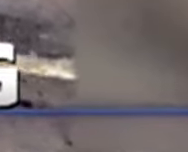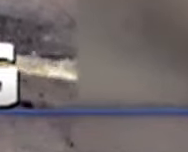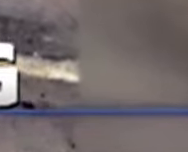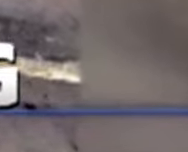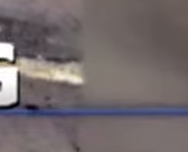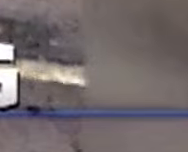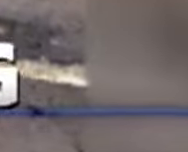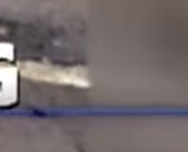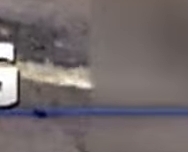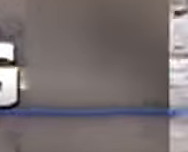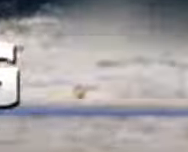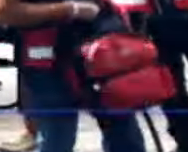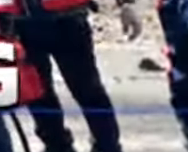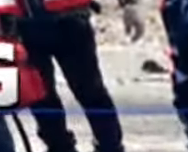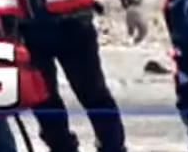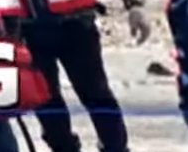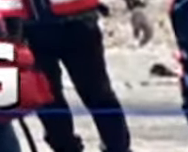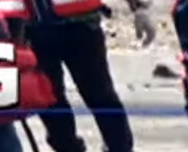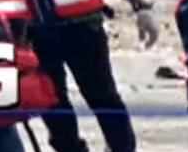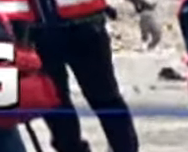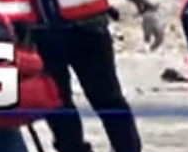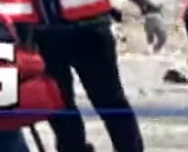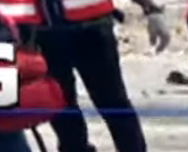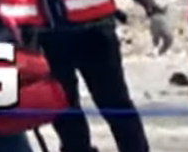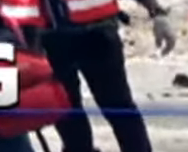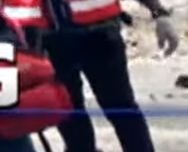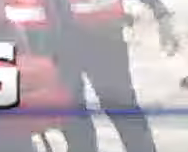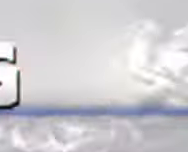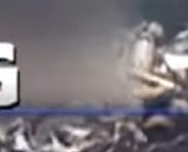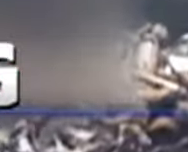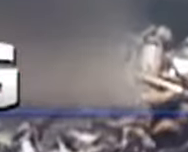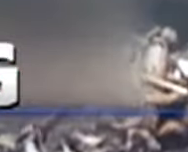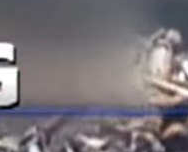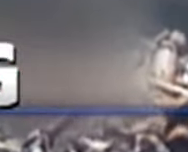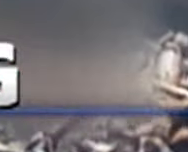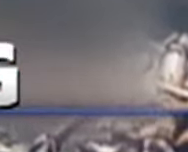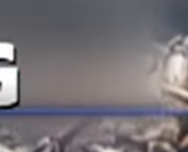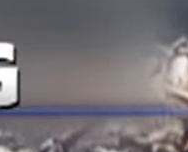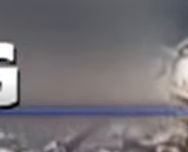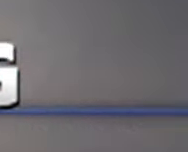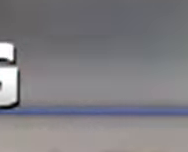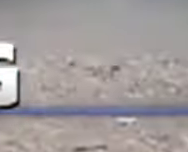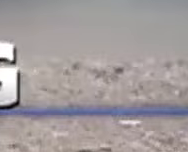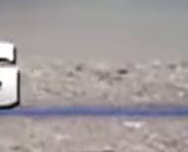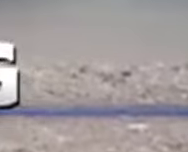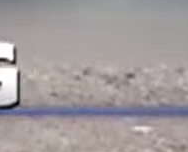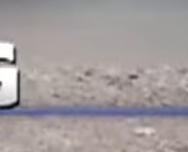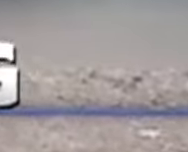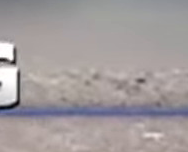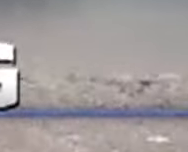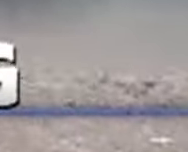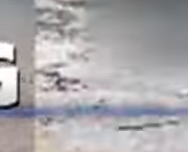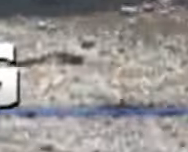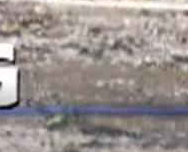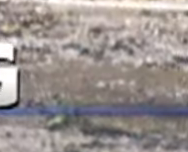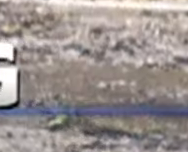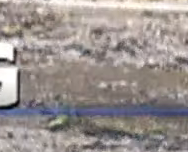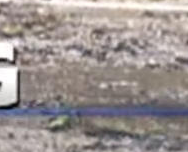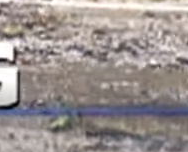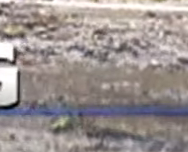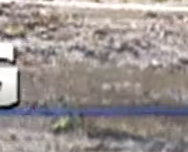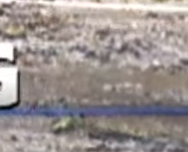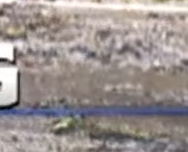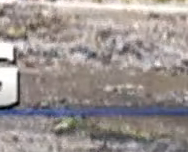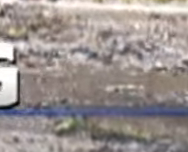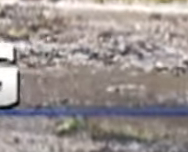van at truck nagsalpukan at biglang nagliab sa North Cotabato. 17 ang patay. Ang buong detalye kung din ang malagim na